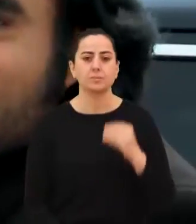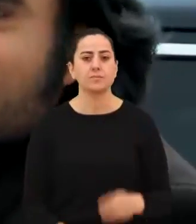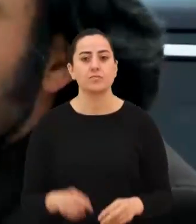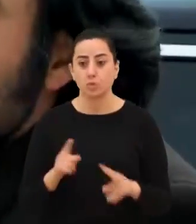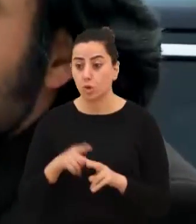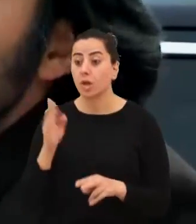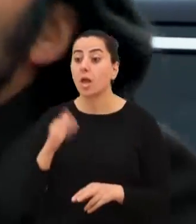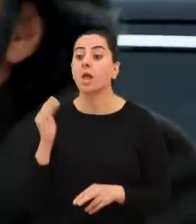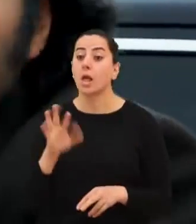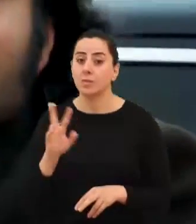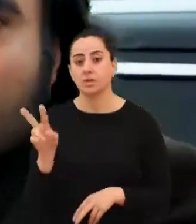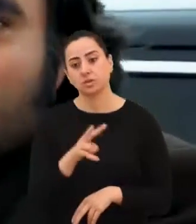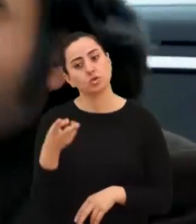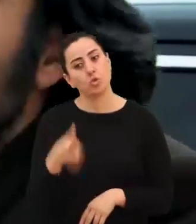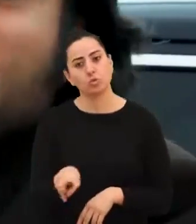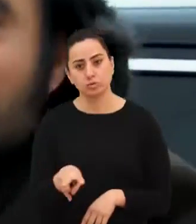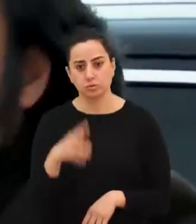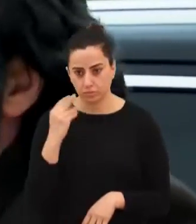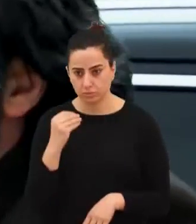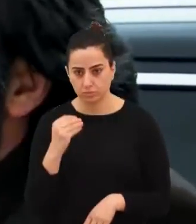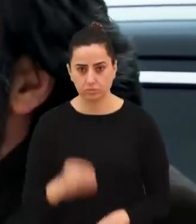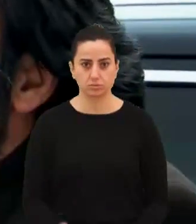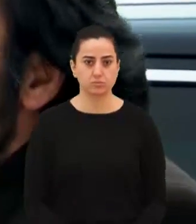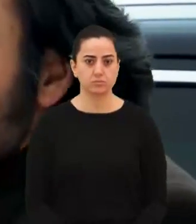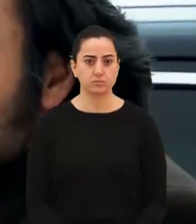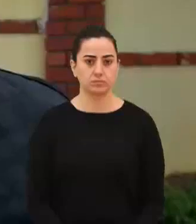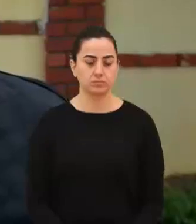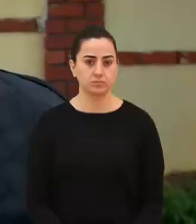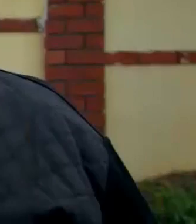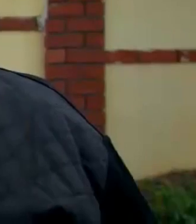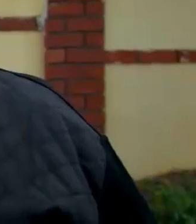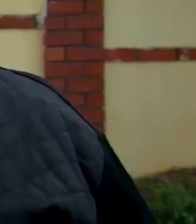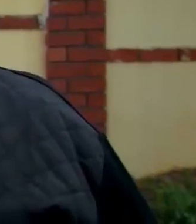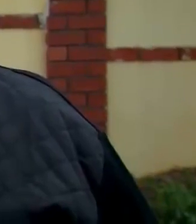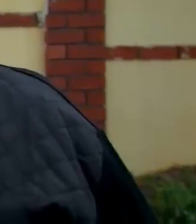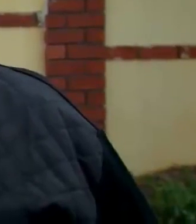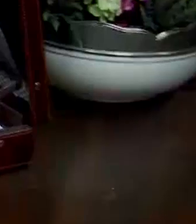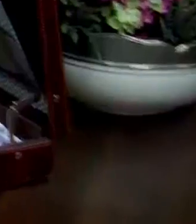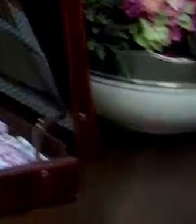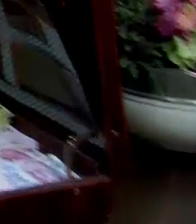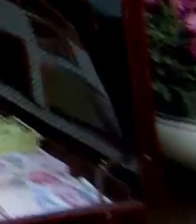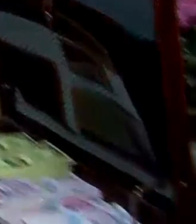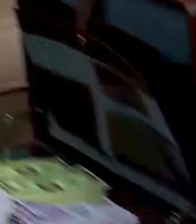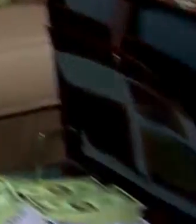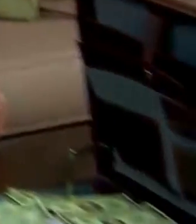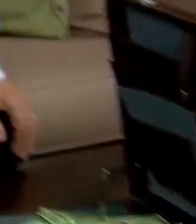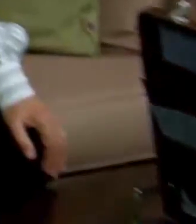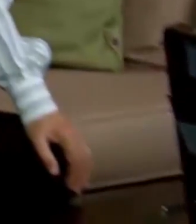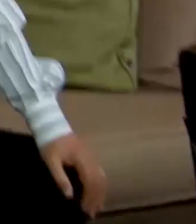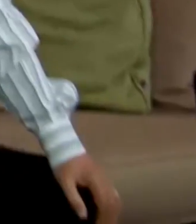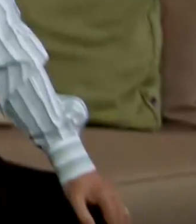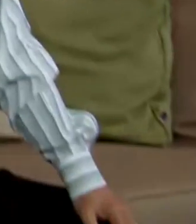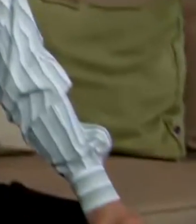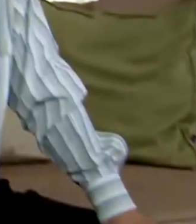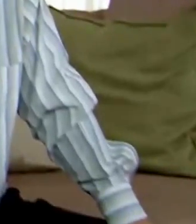o Nurhan buraya gelecek, ya da siz tahtalı köyü boylarsınız hep birlikte. Çantanın başında oturuyorlar.